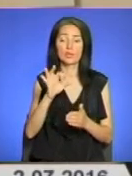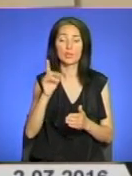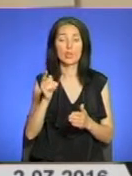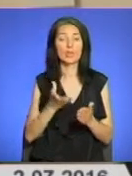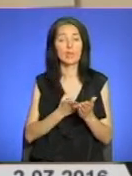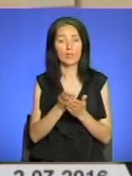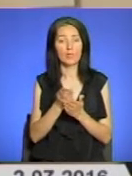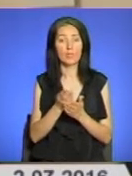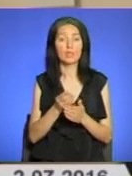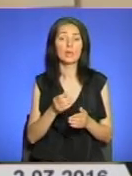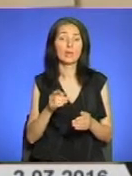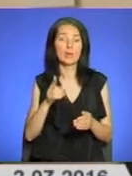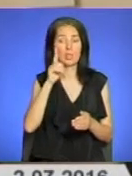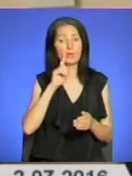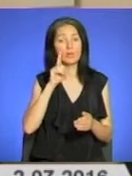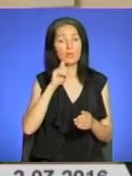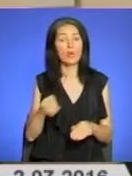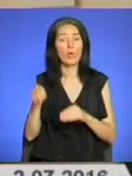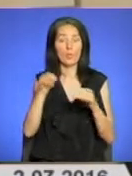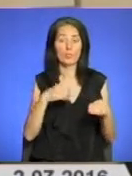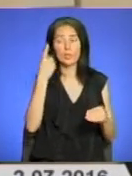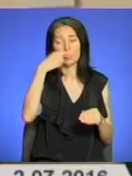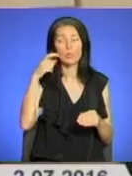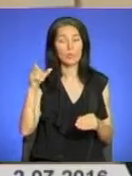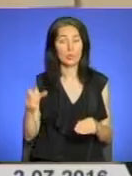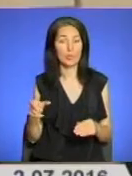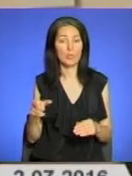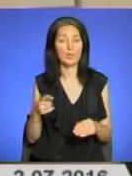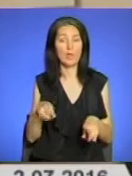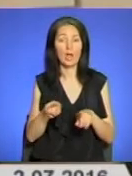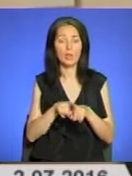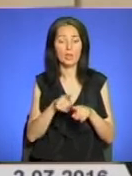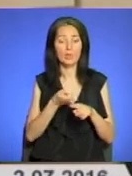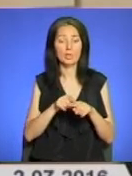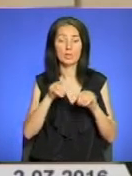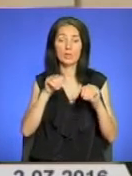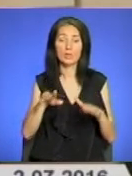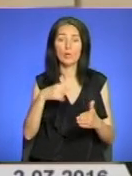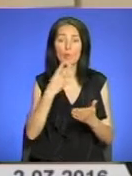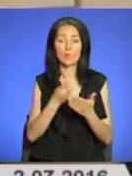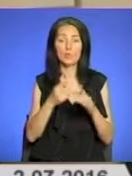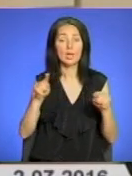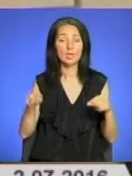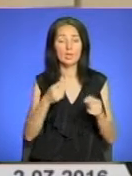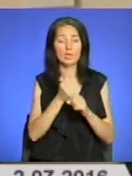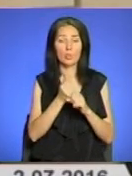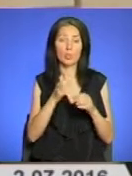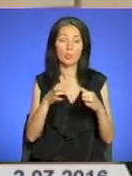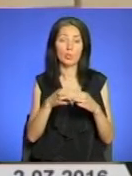виплат тимчасово переміщеним особам. А також дана постанова передбачає створення робочих